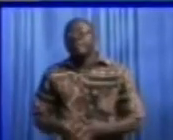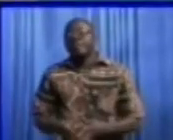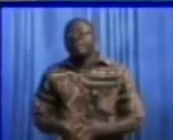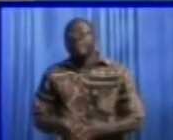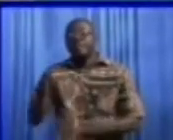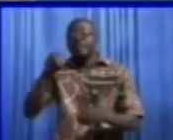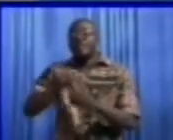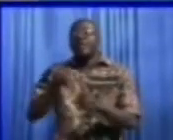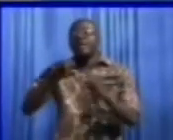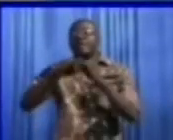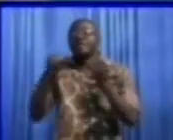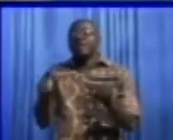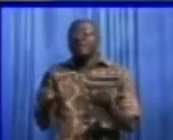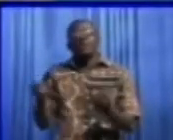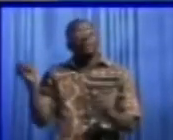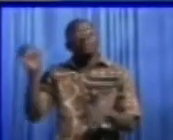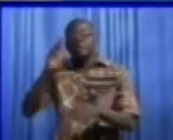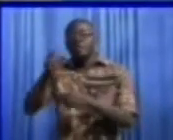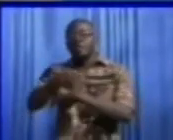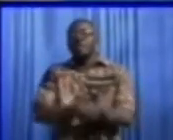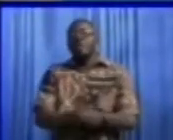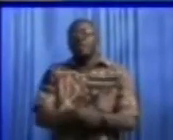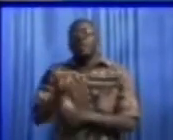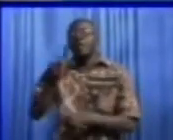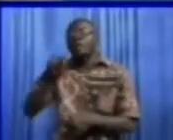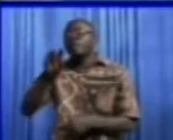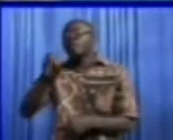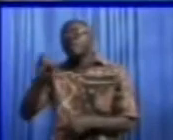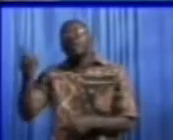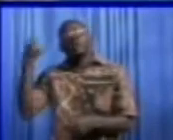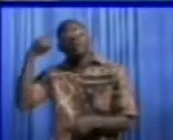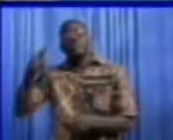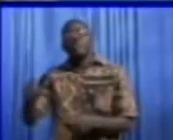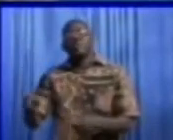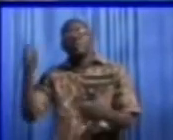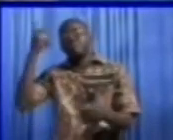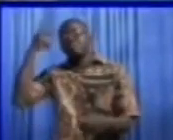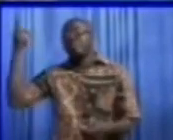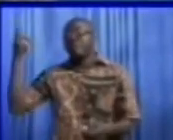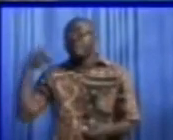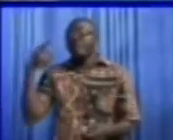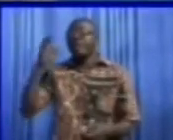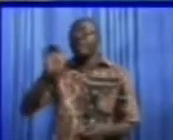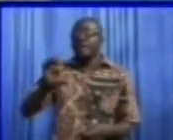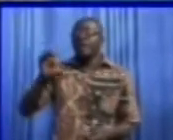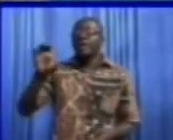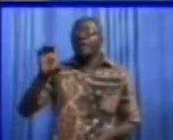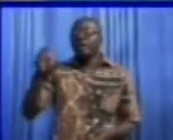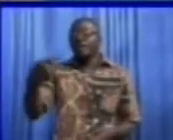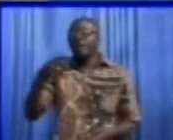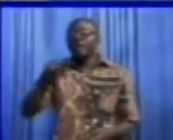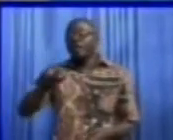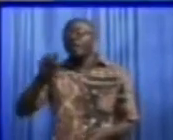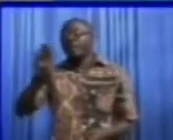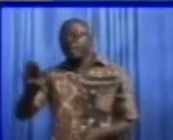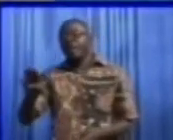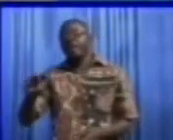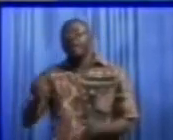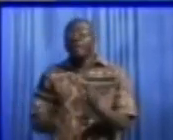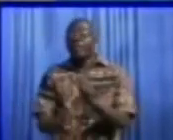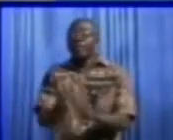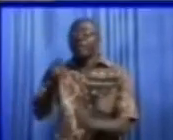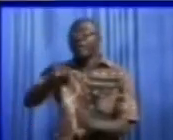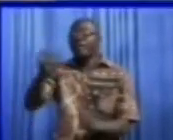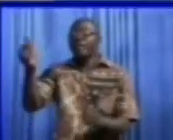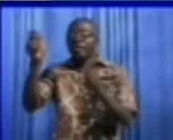Dans l'actualité de cette mi-journée, Tolé Sagnon n'est plus le patron de la CGTB. Il vient de passer le témoin à Bazi-Bazolma à l'issue